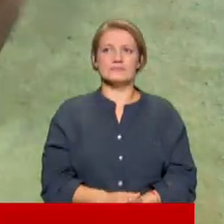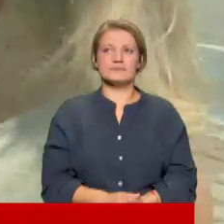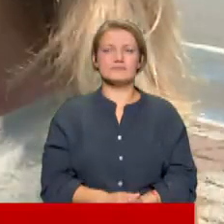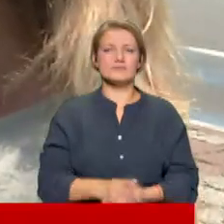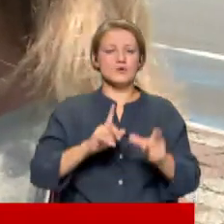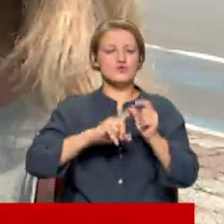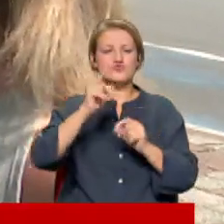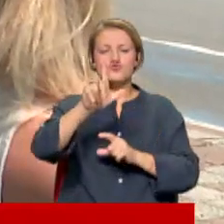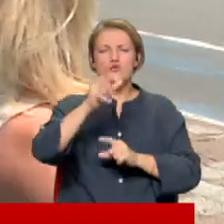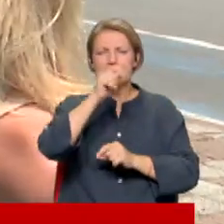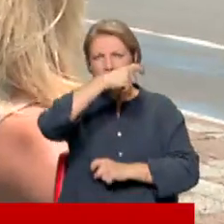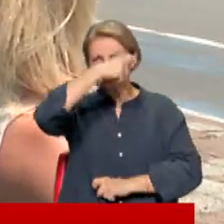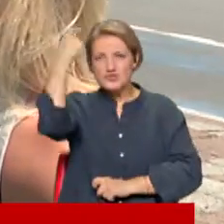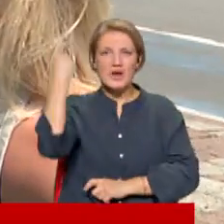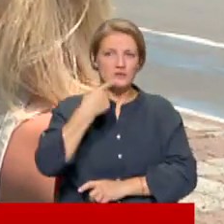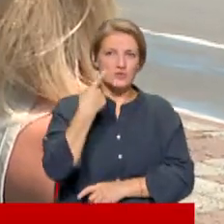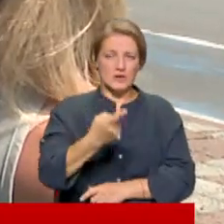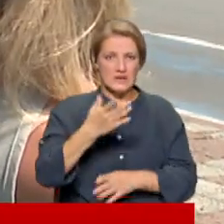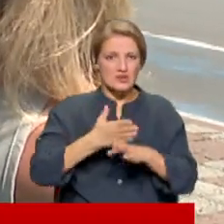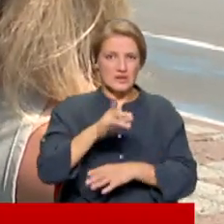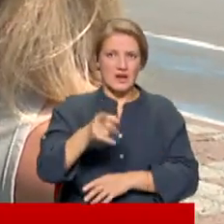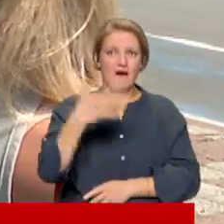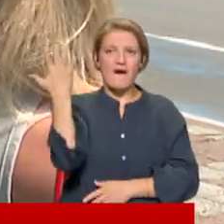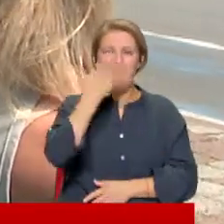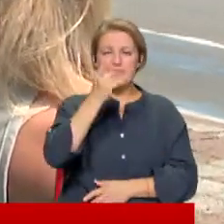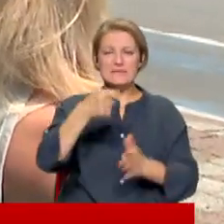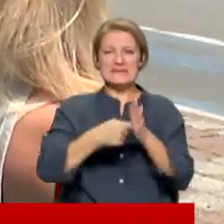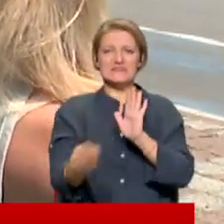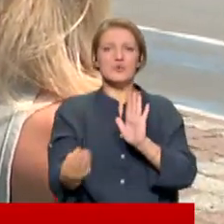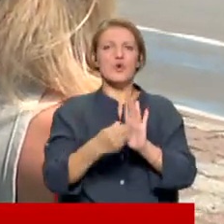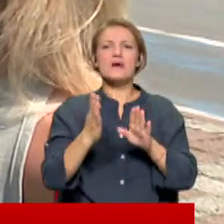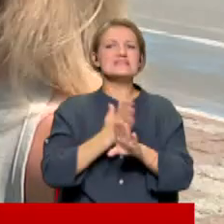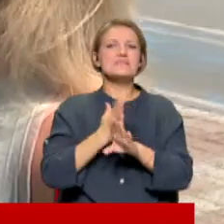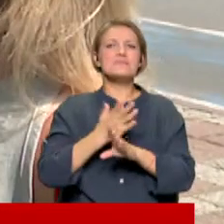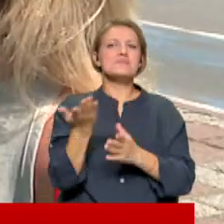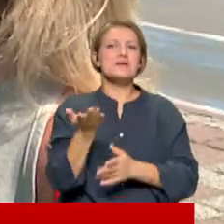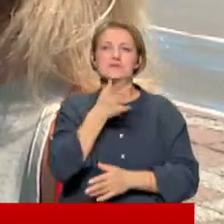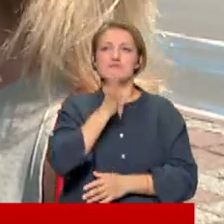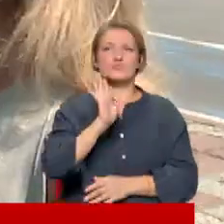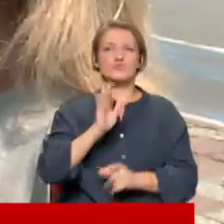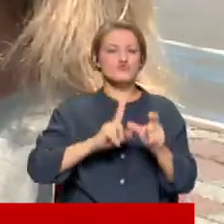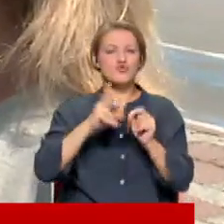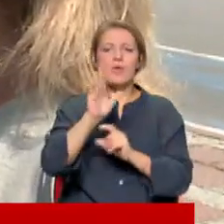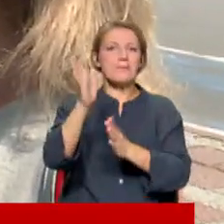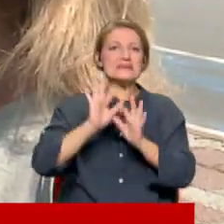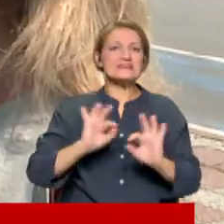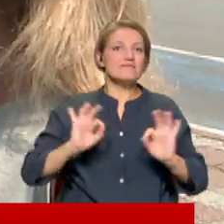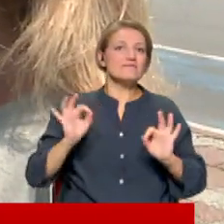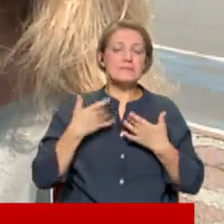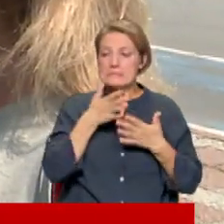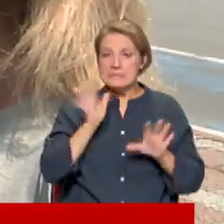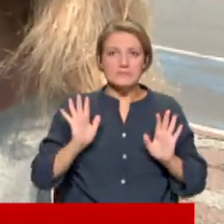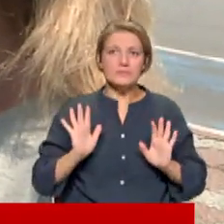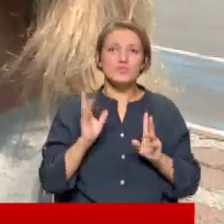köy sıcağı diyorlar çöl sıcağı mı gerçekten vallahi şimdi Arapça bir isim koyma gereği niye duydular bilmiyorum çölde de bulunmadım Yani